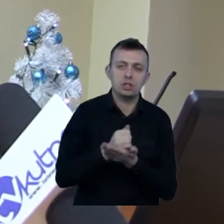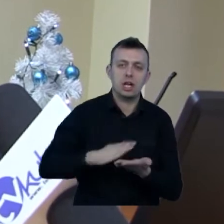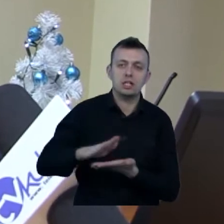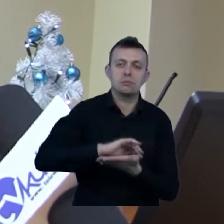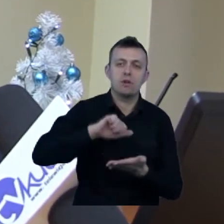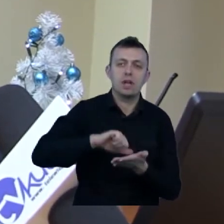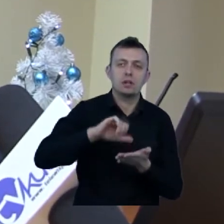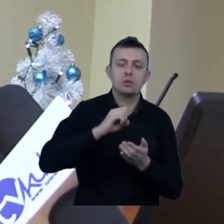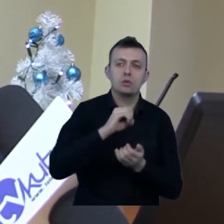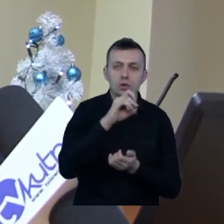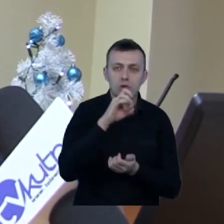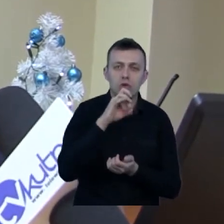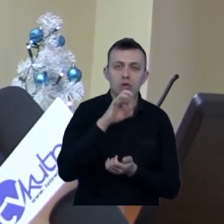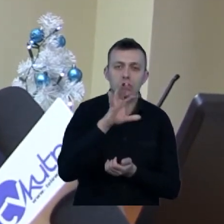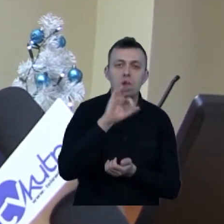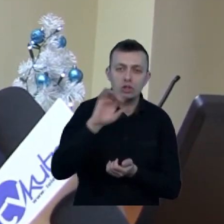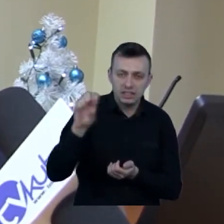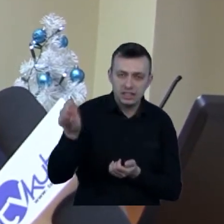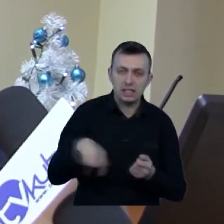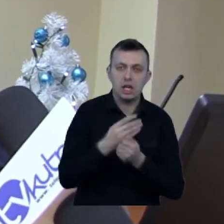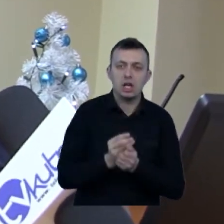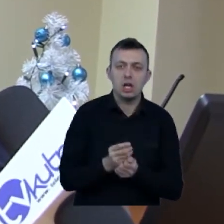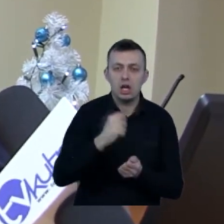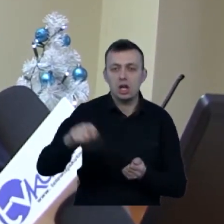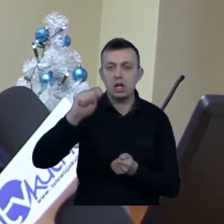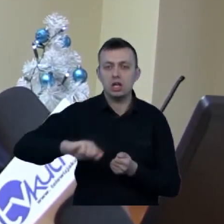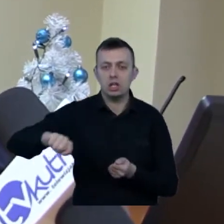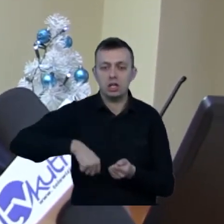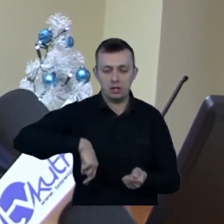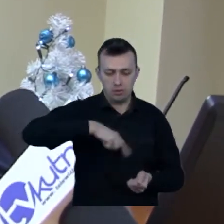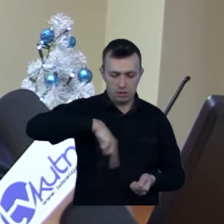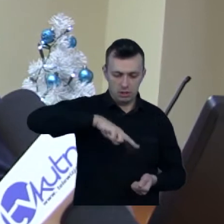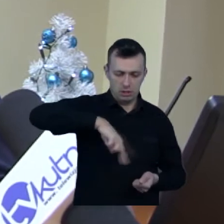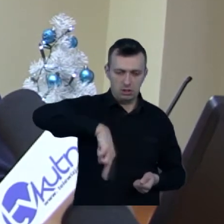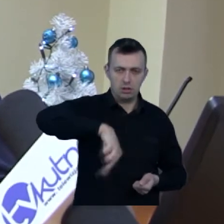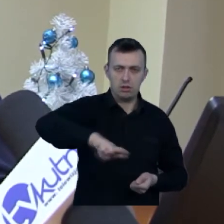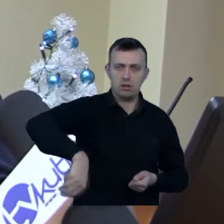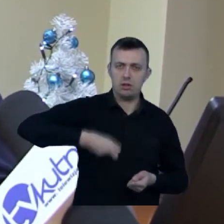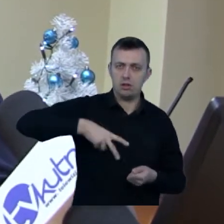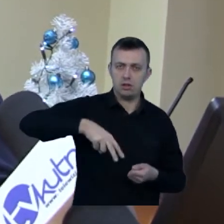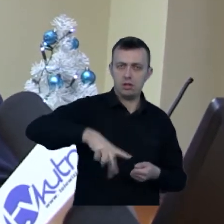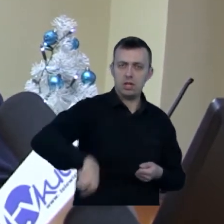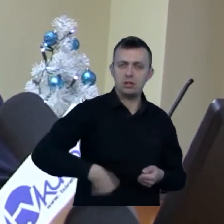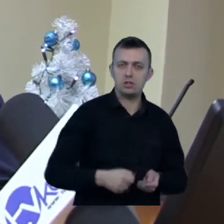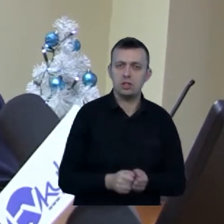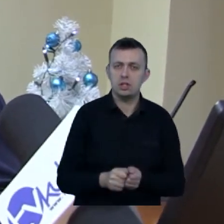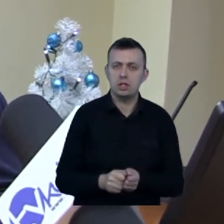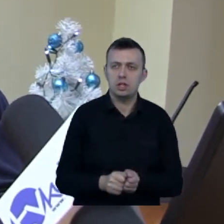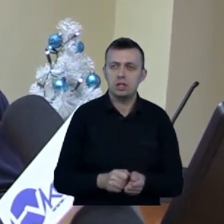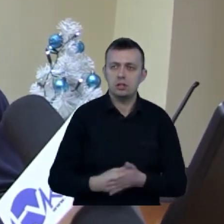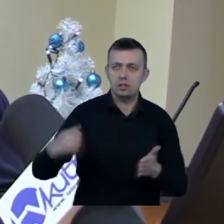na przejściu dla pieszych potrącił mężczyznę. W wyniku tego zdarzenia pieszy doznał urazu złamania